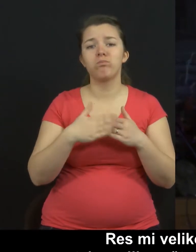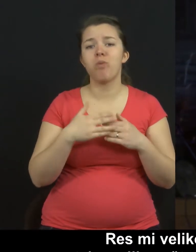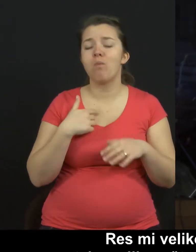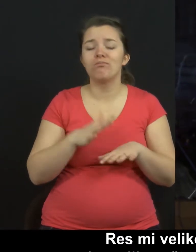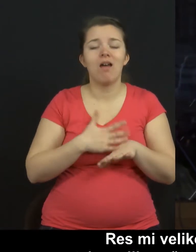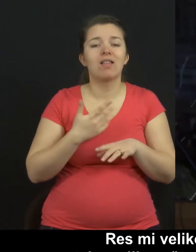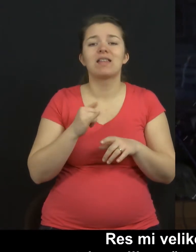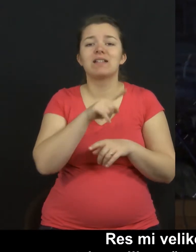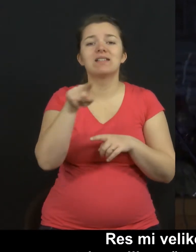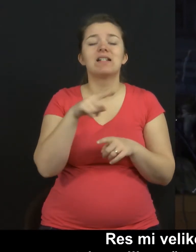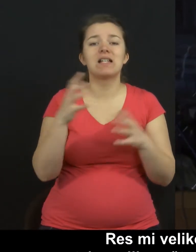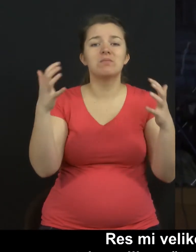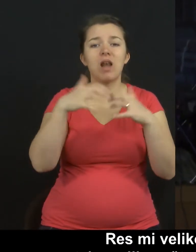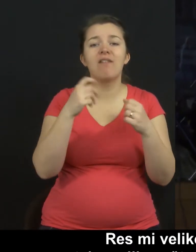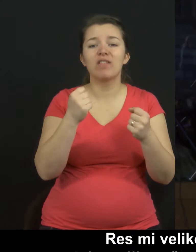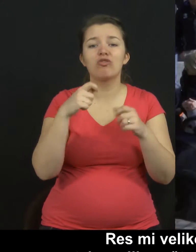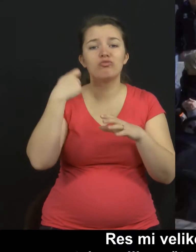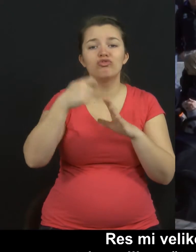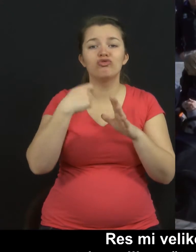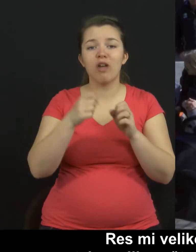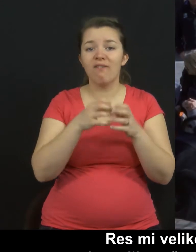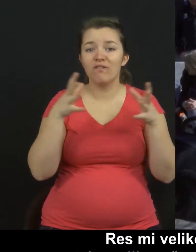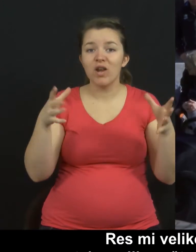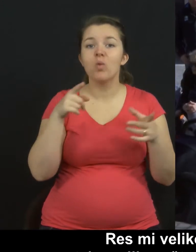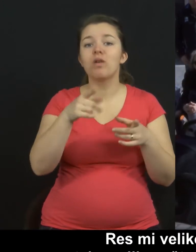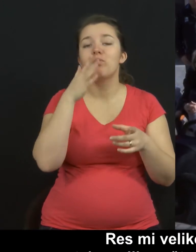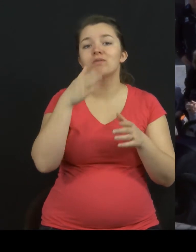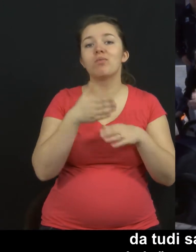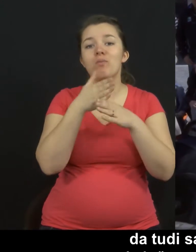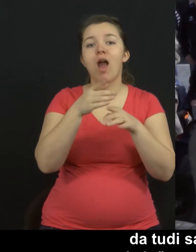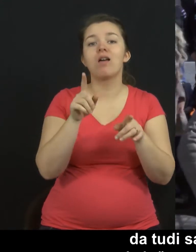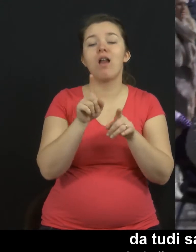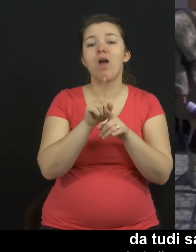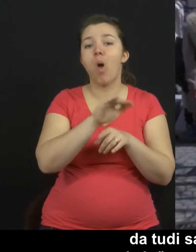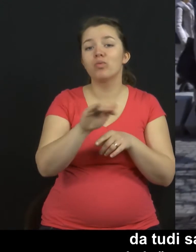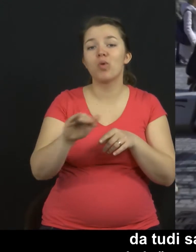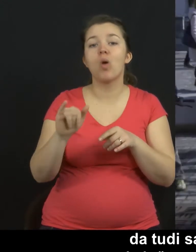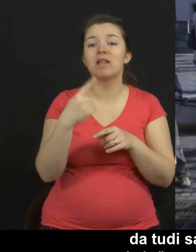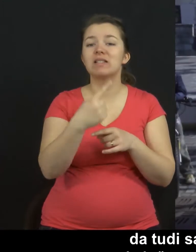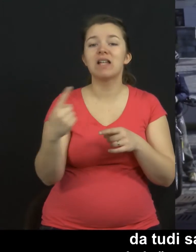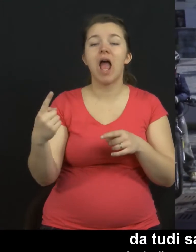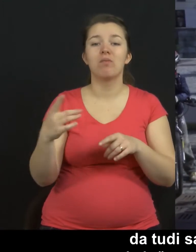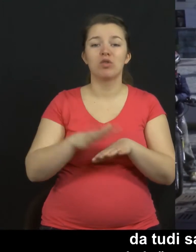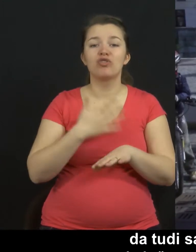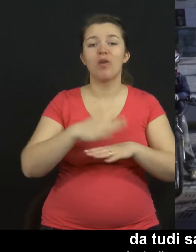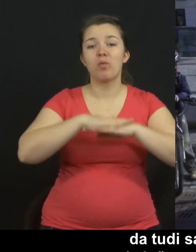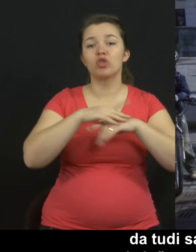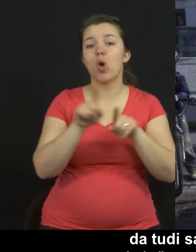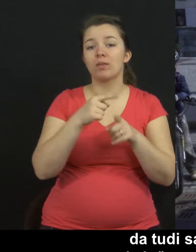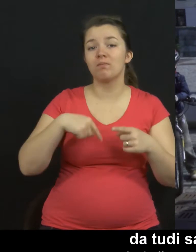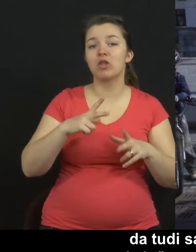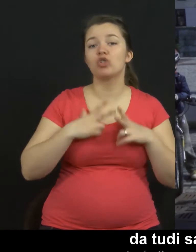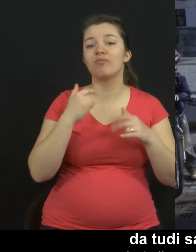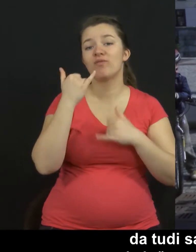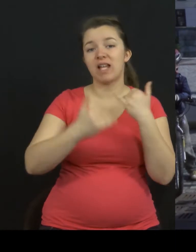veliko pomeni, da ste se zbrali v takem številu in boste pomagali otrokom, da tudi sami doživijo počitek, za